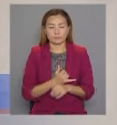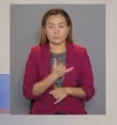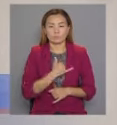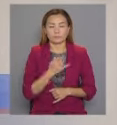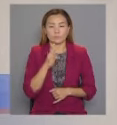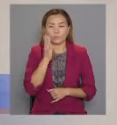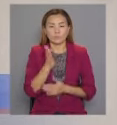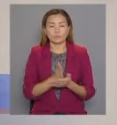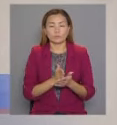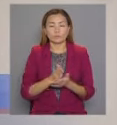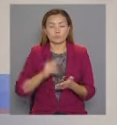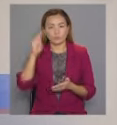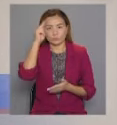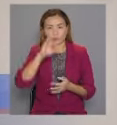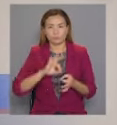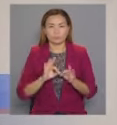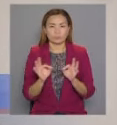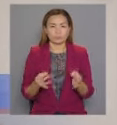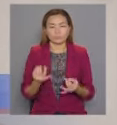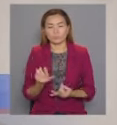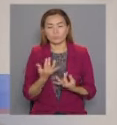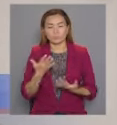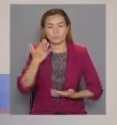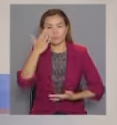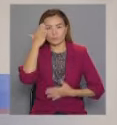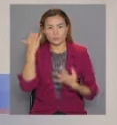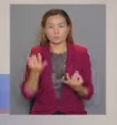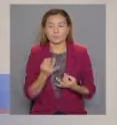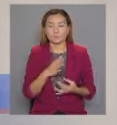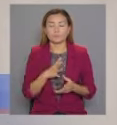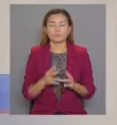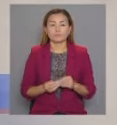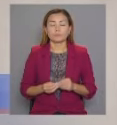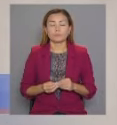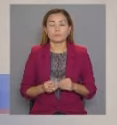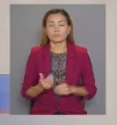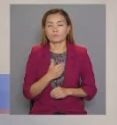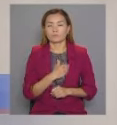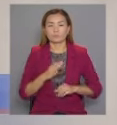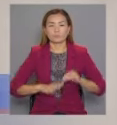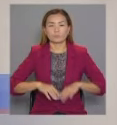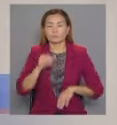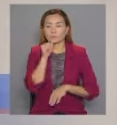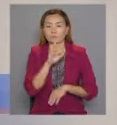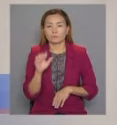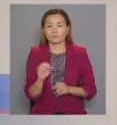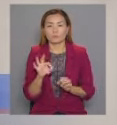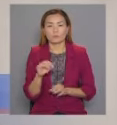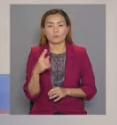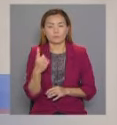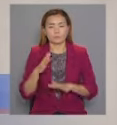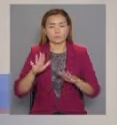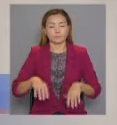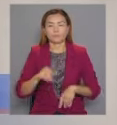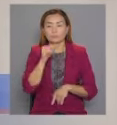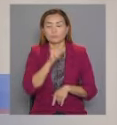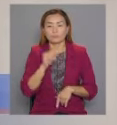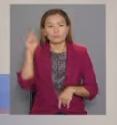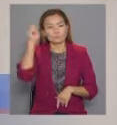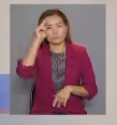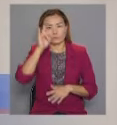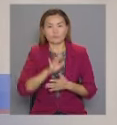года учебы прошли очень насыщенно, весело и интересно. Также я проходила практику на базе пожарной части, участвовала в